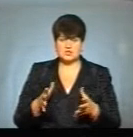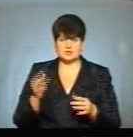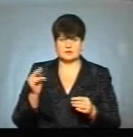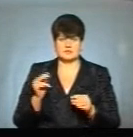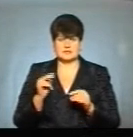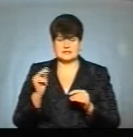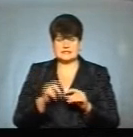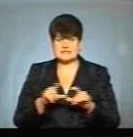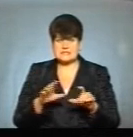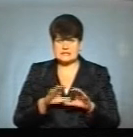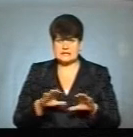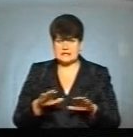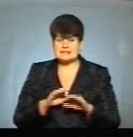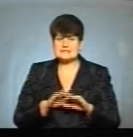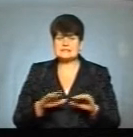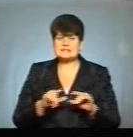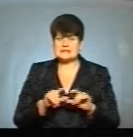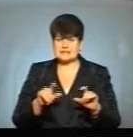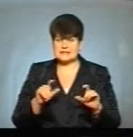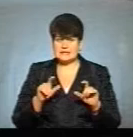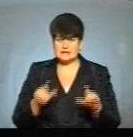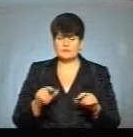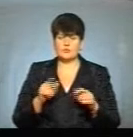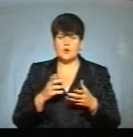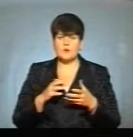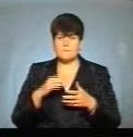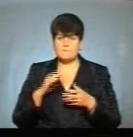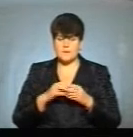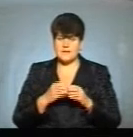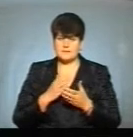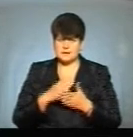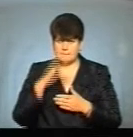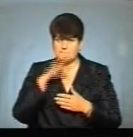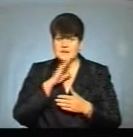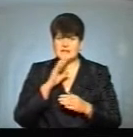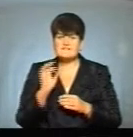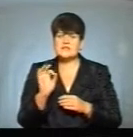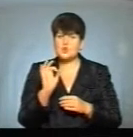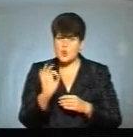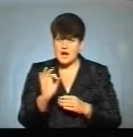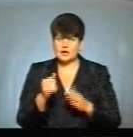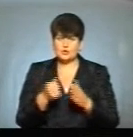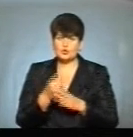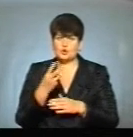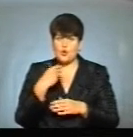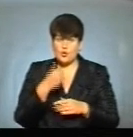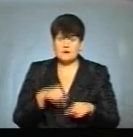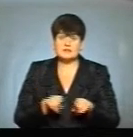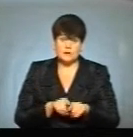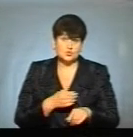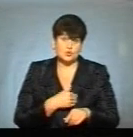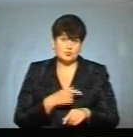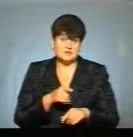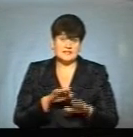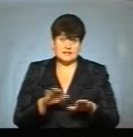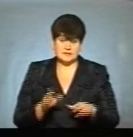є певна проблематика так дошкільних садків, адже батьки від 0 до 3 років також хочуть, щоб їхні